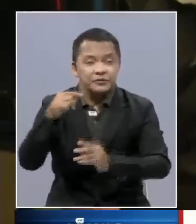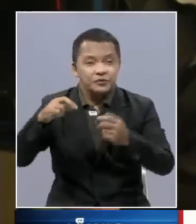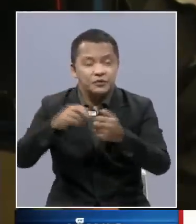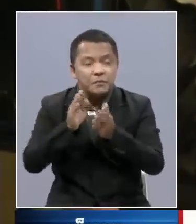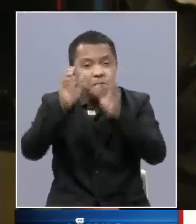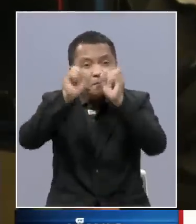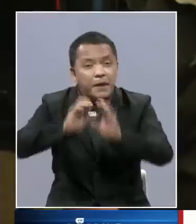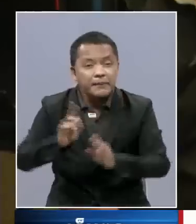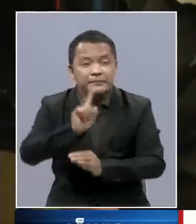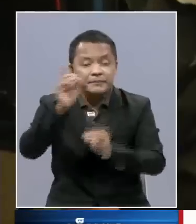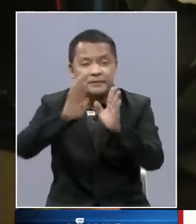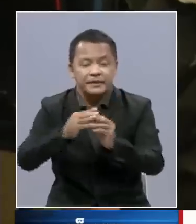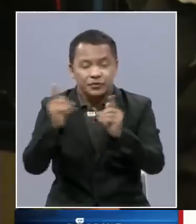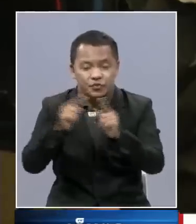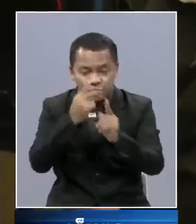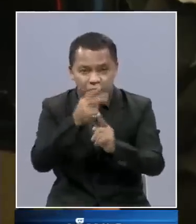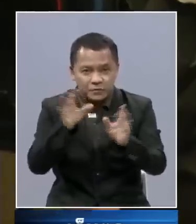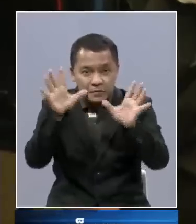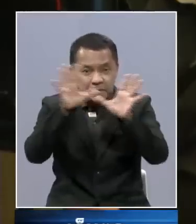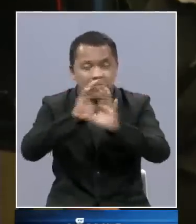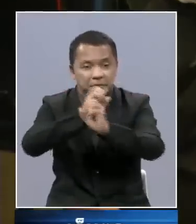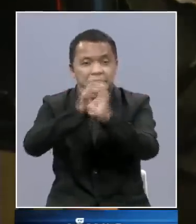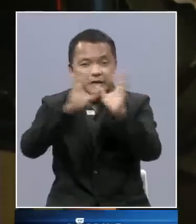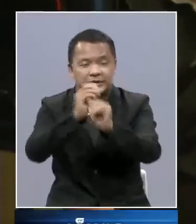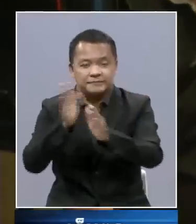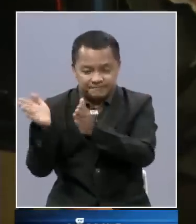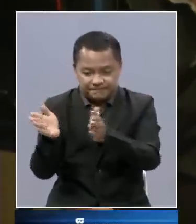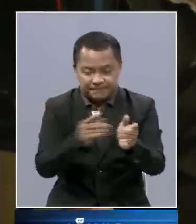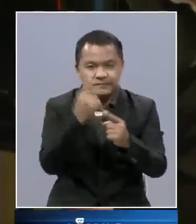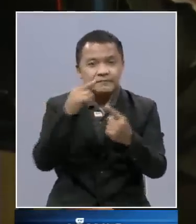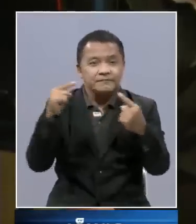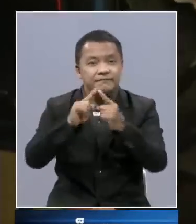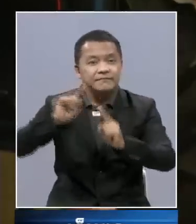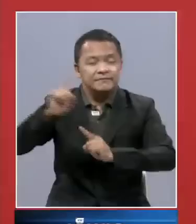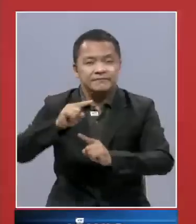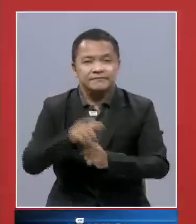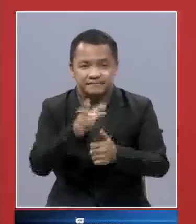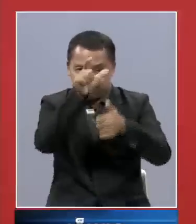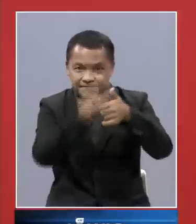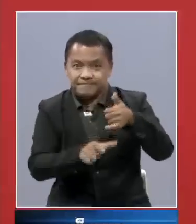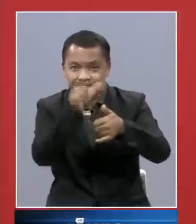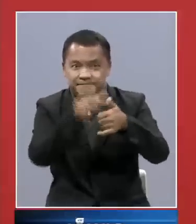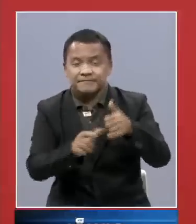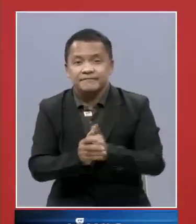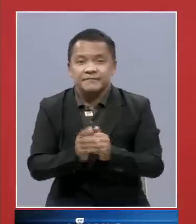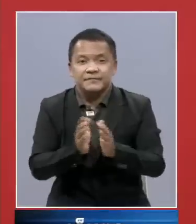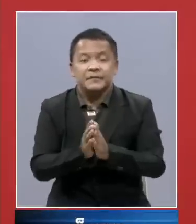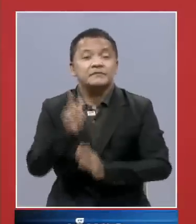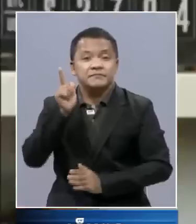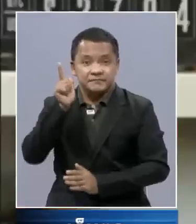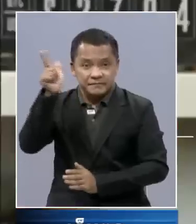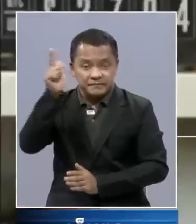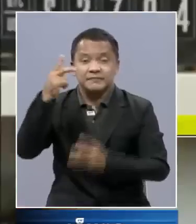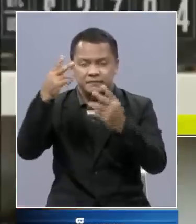ในรูปแบบไหนนะ ครับมันก็จะสะท้อนเห็นภาพหลังจากนี้ด้วยนะครับไปดูอีกหนึ่งความเคลื่อนไหวคนนี้กันหน่อยครับปรากฏว่าคุณทักษิณชินวั